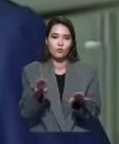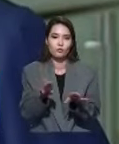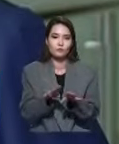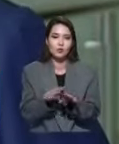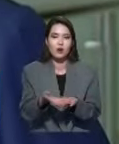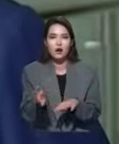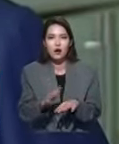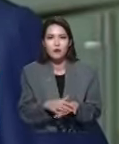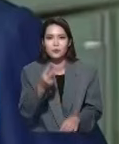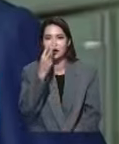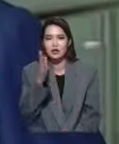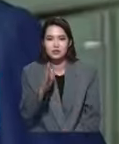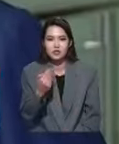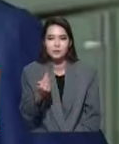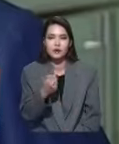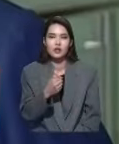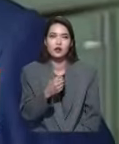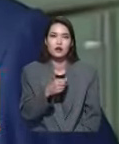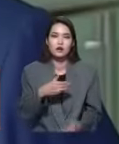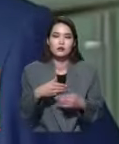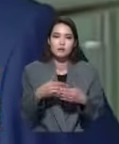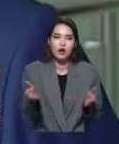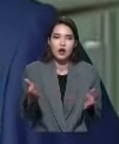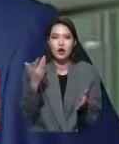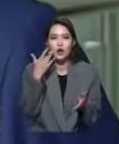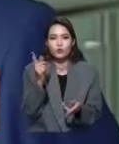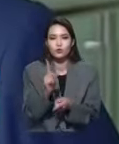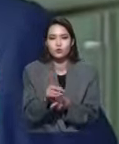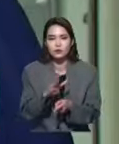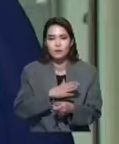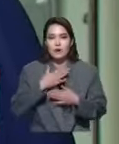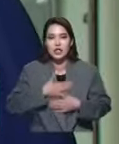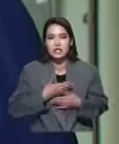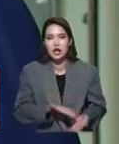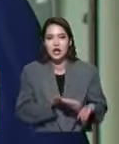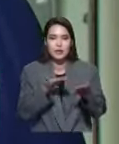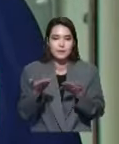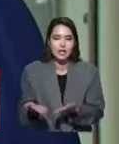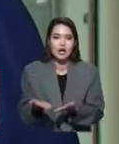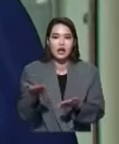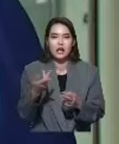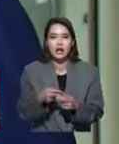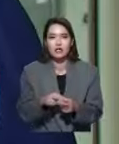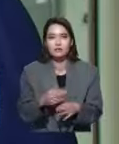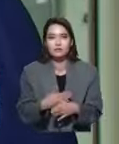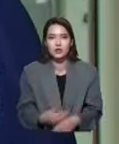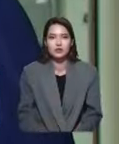адамның өзінің жан шүберекке түйіп отырған кезде сабырлыққа шақыру, бірақ осы сабырлыққа мен де бәрін шақырам.